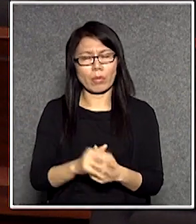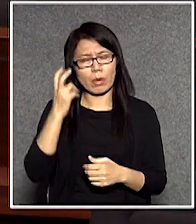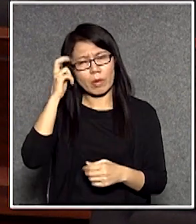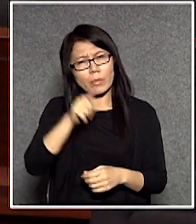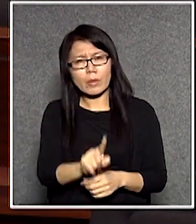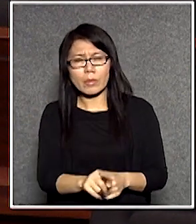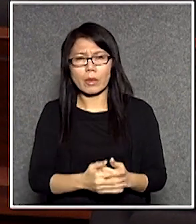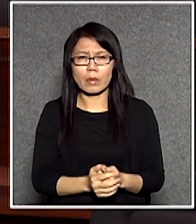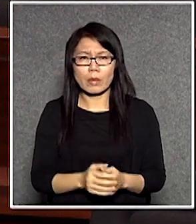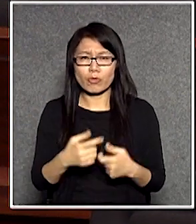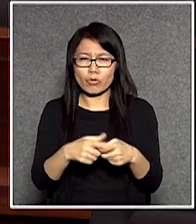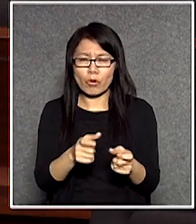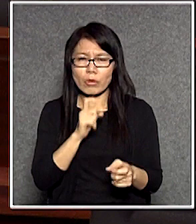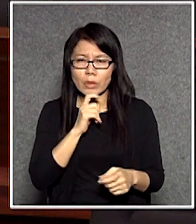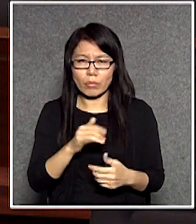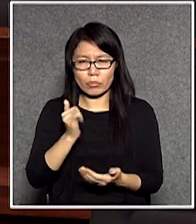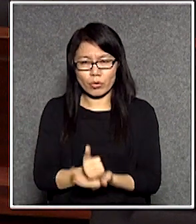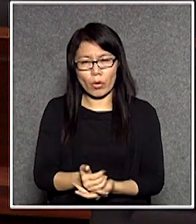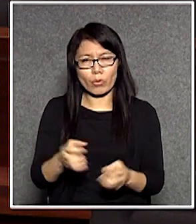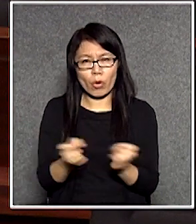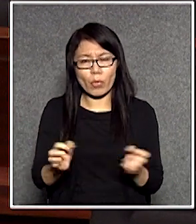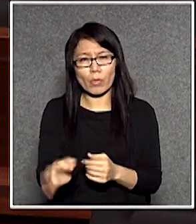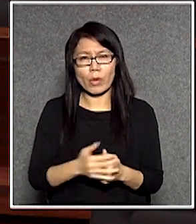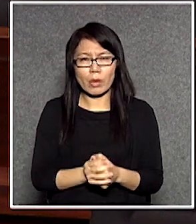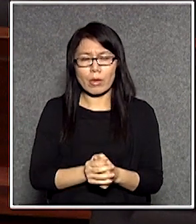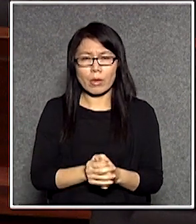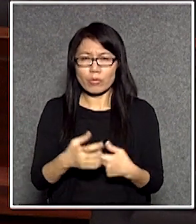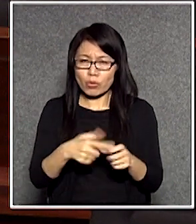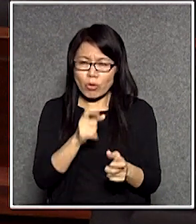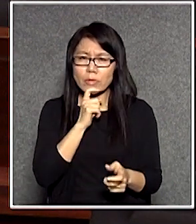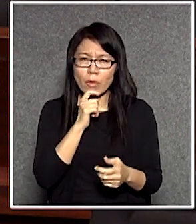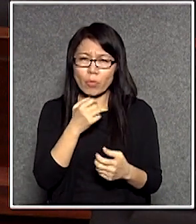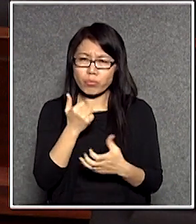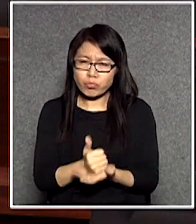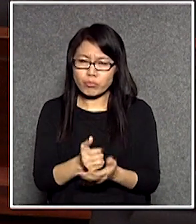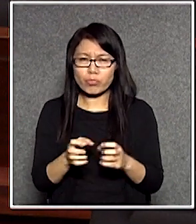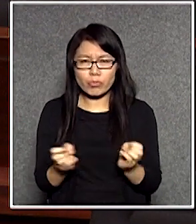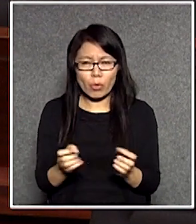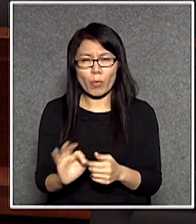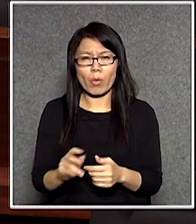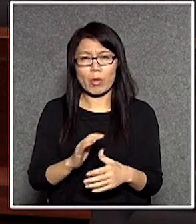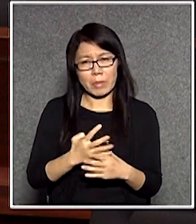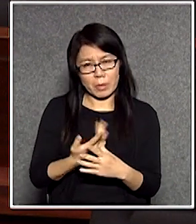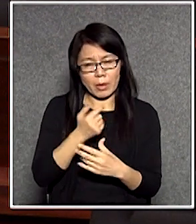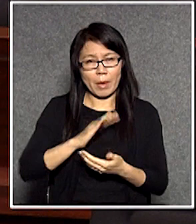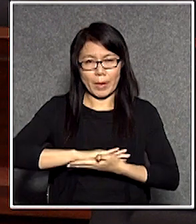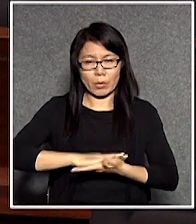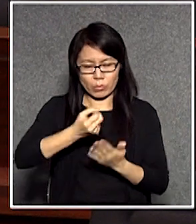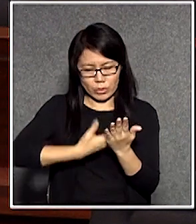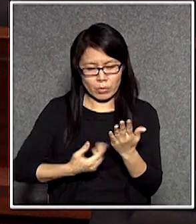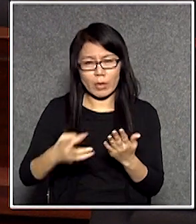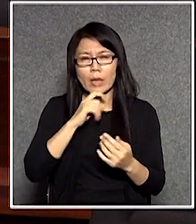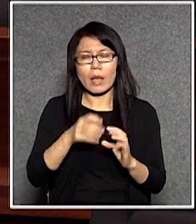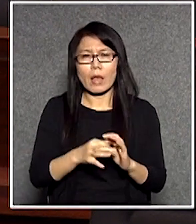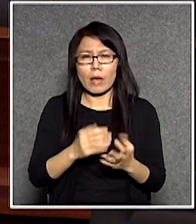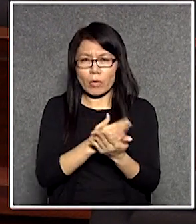們有糧出沒有出席的？有出糧沒有出席，還要是幾個月的事，由版權條例啊，跟著撥款條